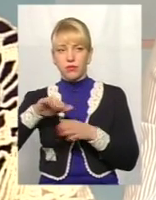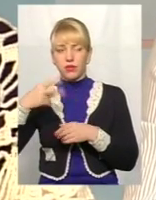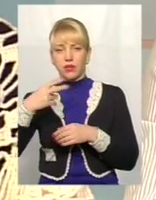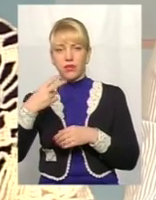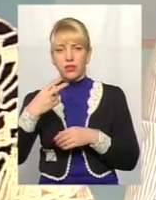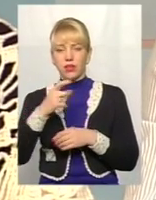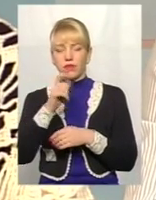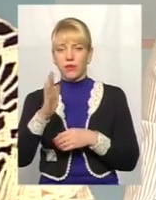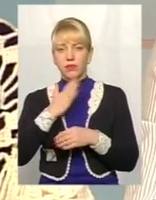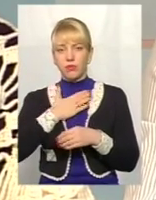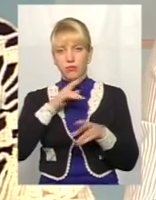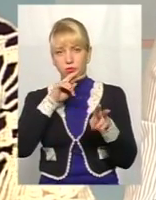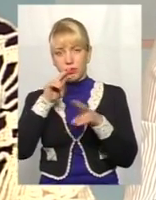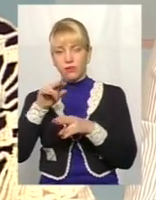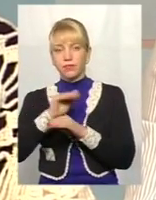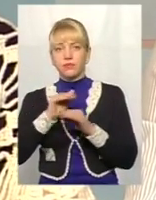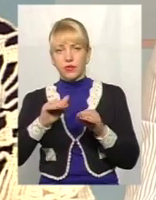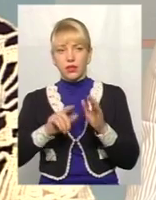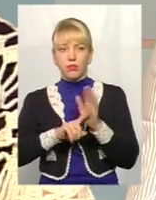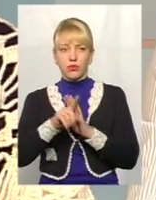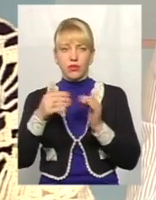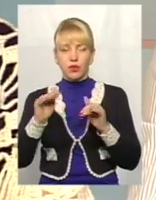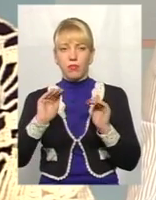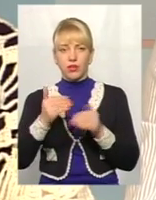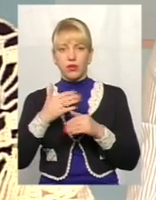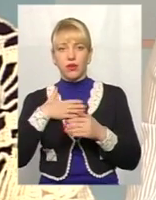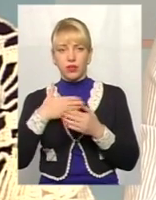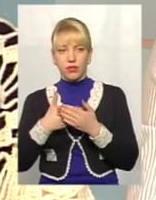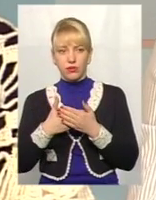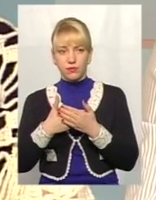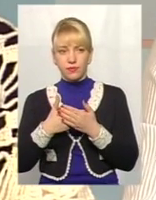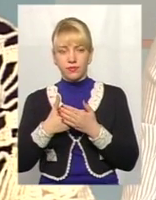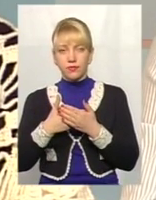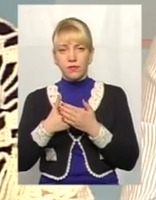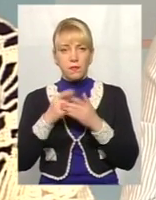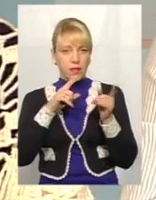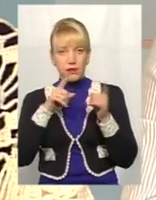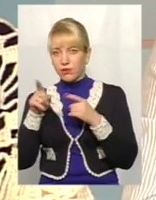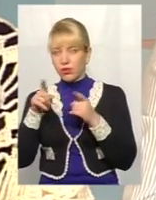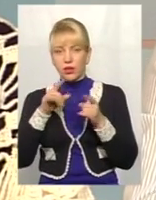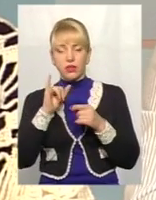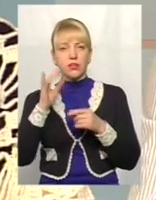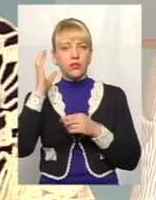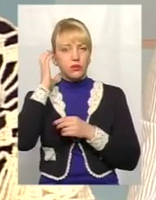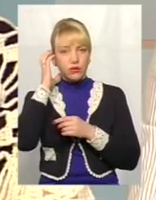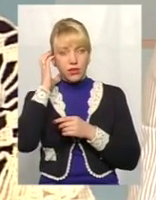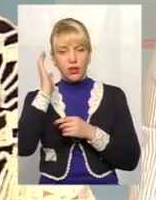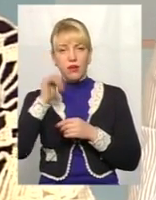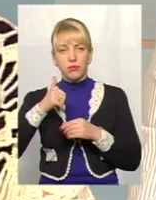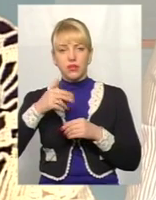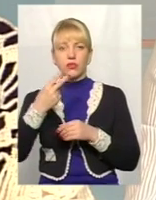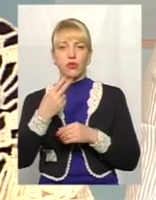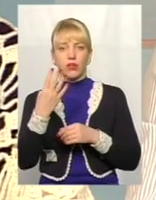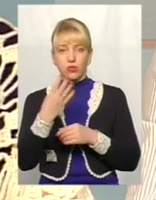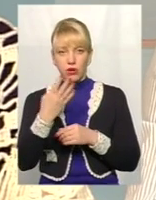моїми спостереженнями, діти починають вже менш активно відволікатися, а слухати. А якраз після 45